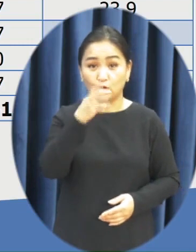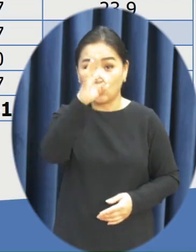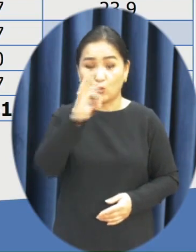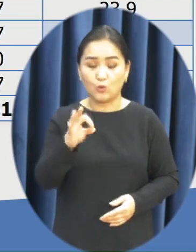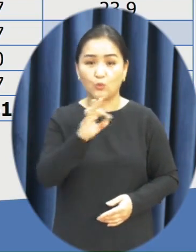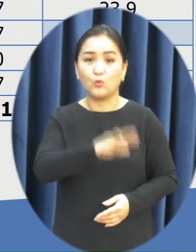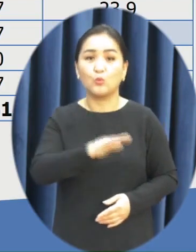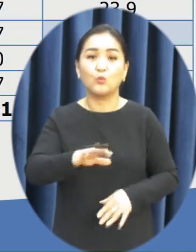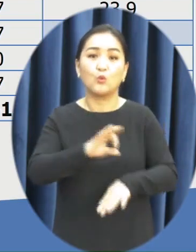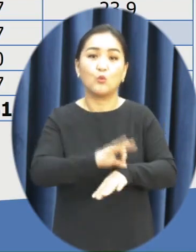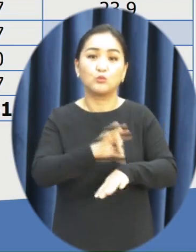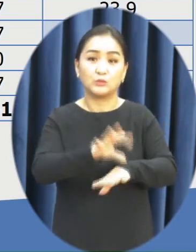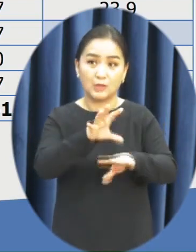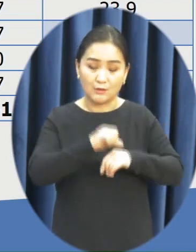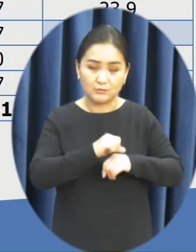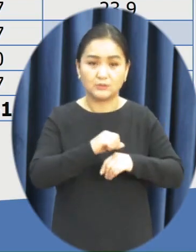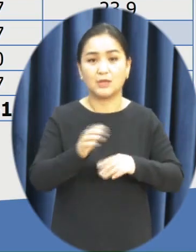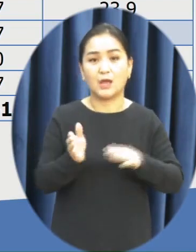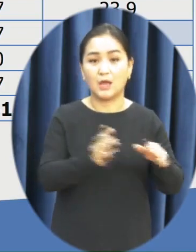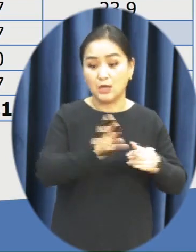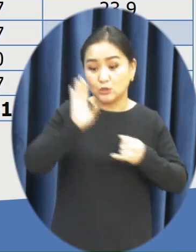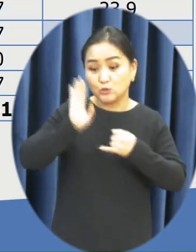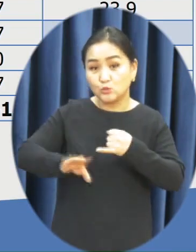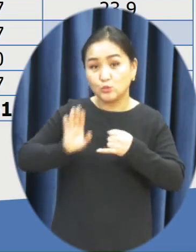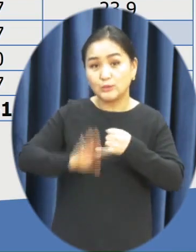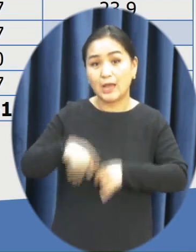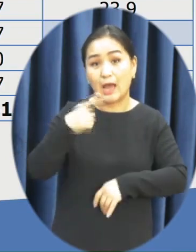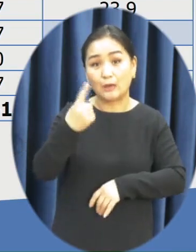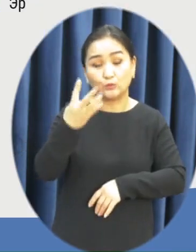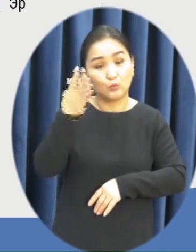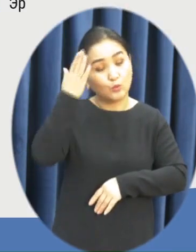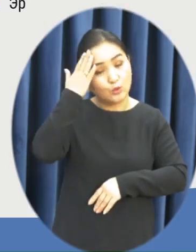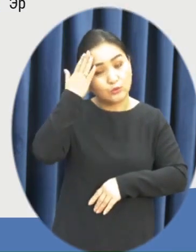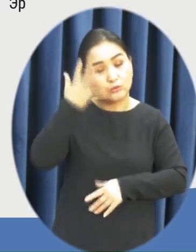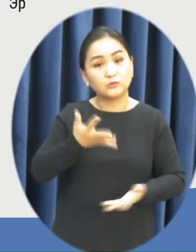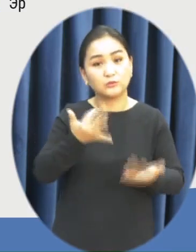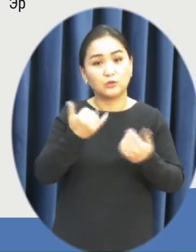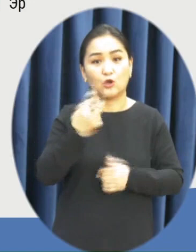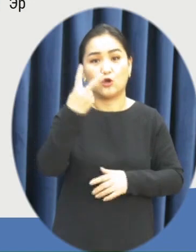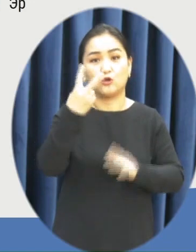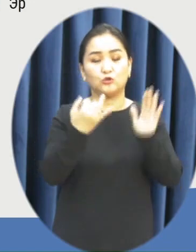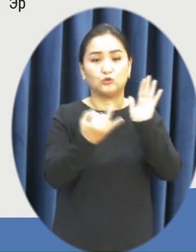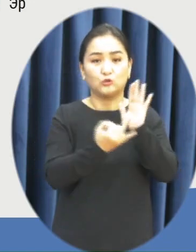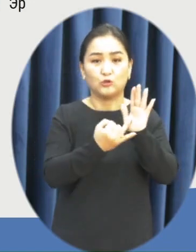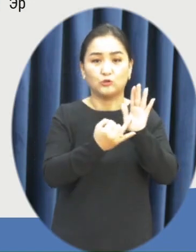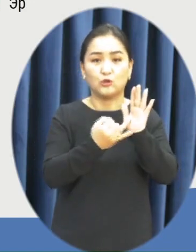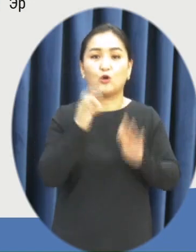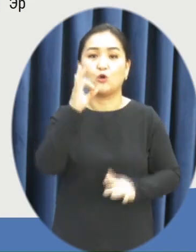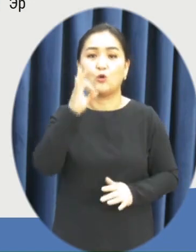སུསུ ཡེད ཡིའམ གཚང མ ལ སབྱད དུད རེང དག ལ སྤང